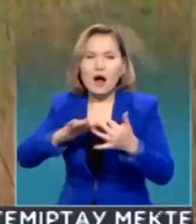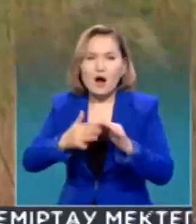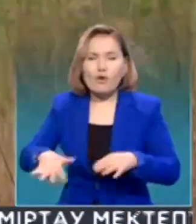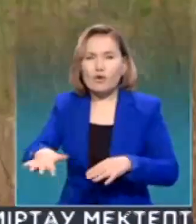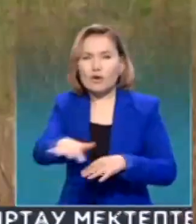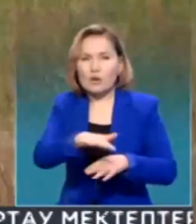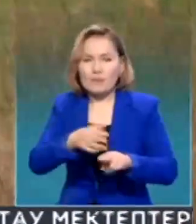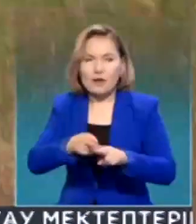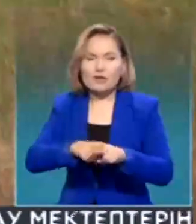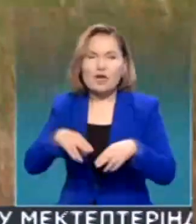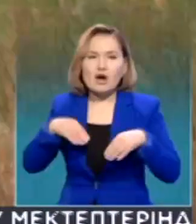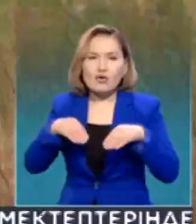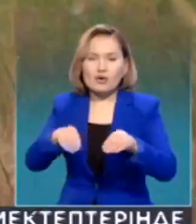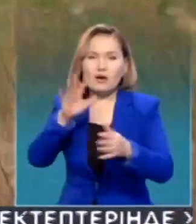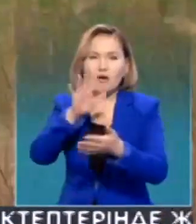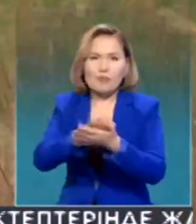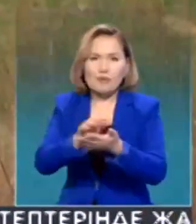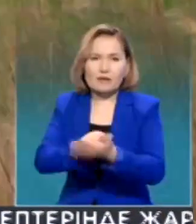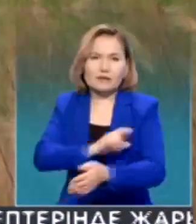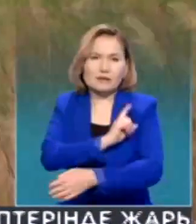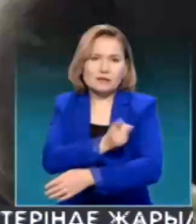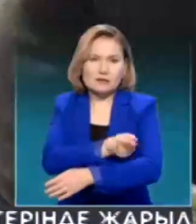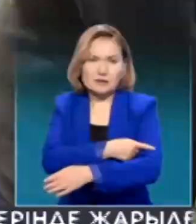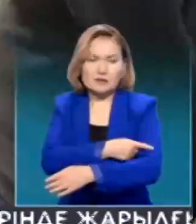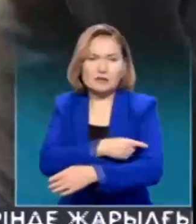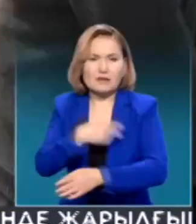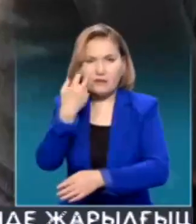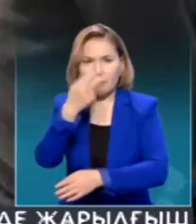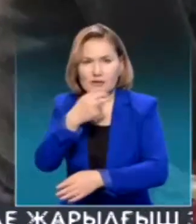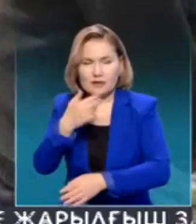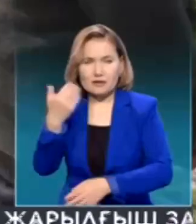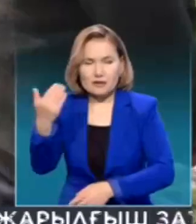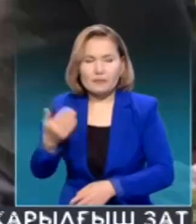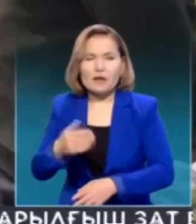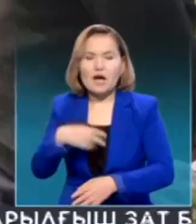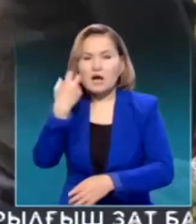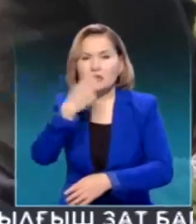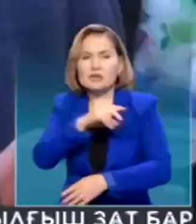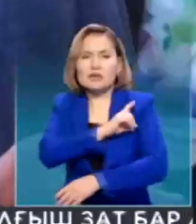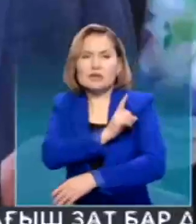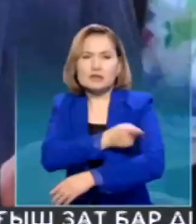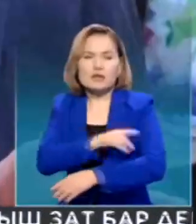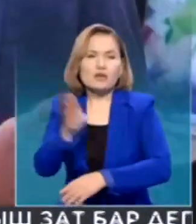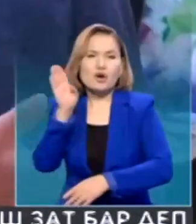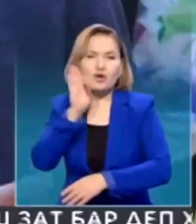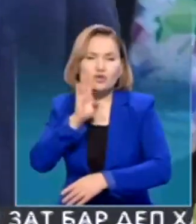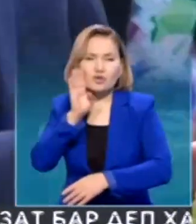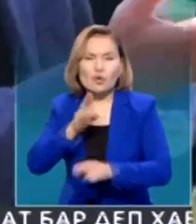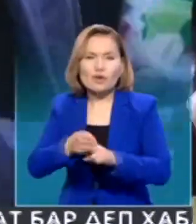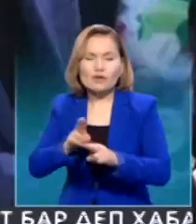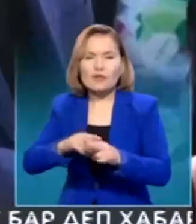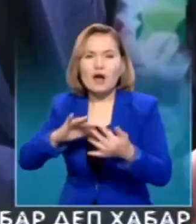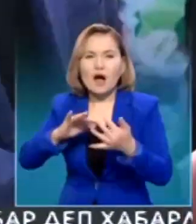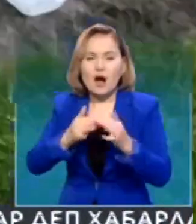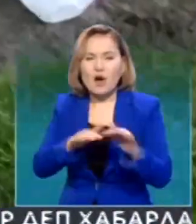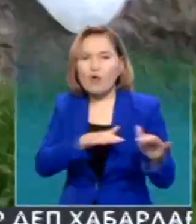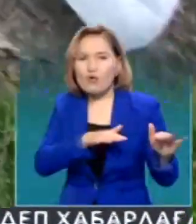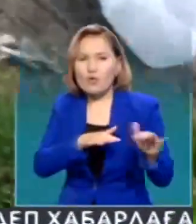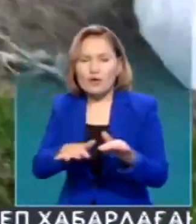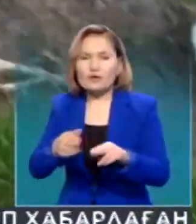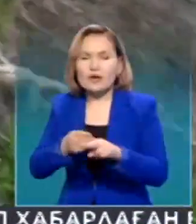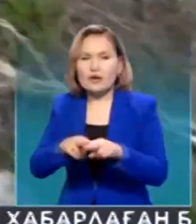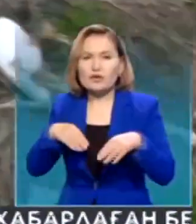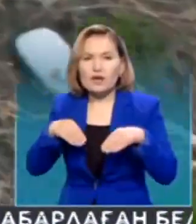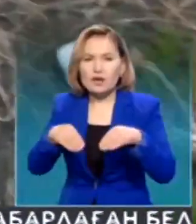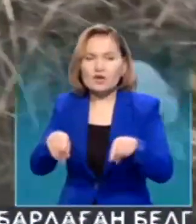бөлек егістікке де жайылып жатыр. Ауыл әкімі сасық су елді мекенді басып қалмас үшін амалсыз егістікке жіберіп